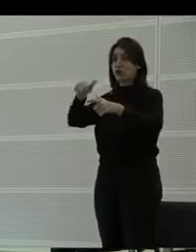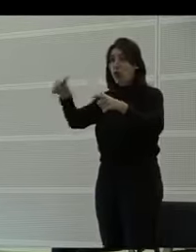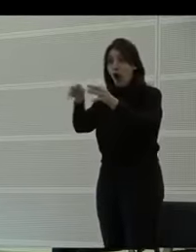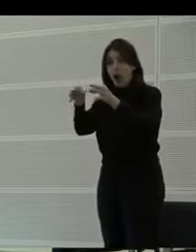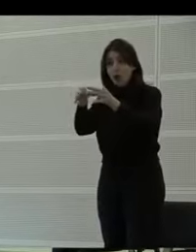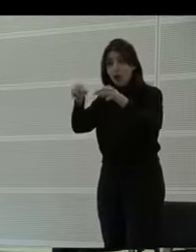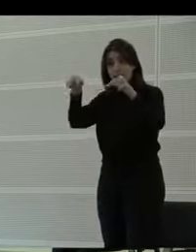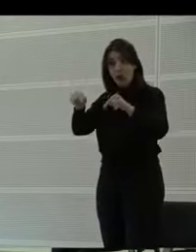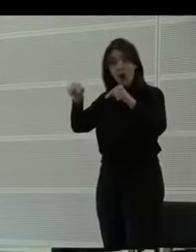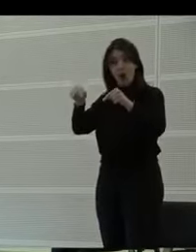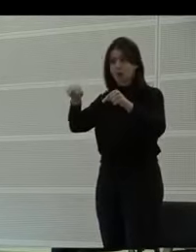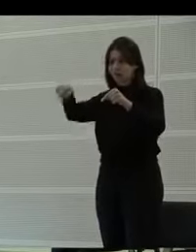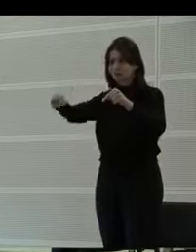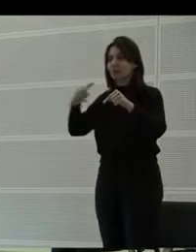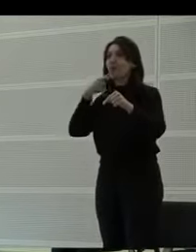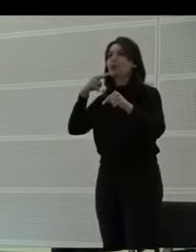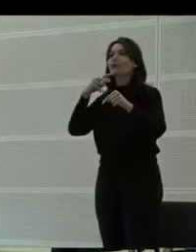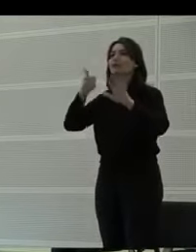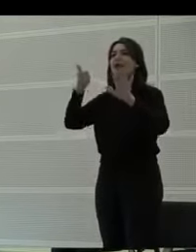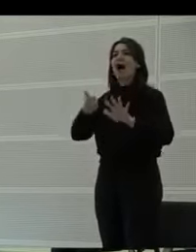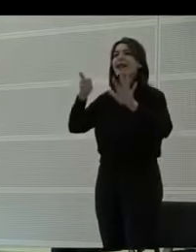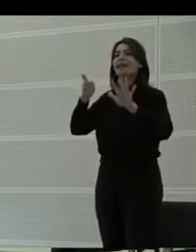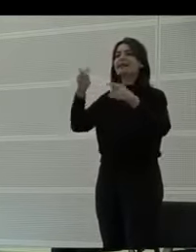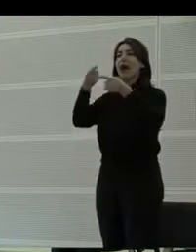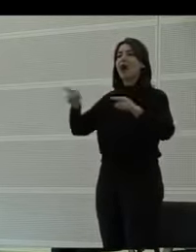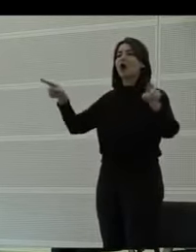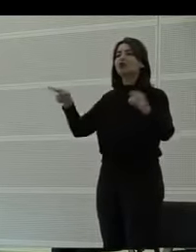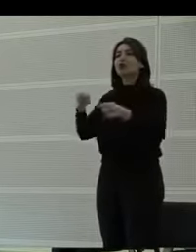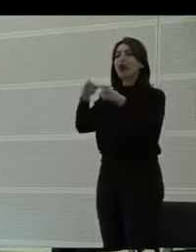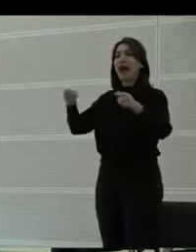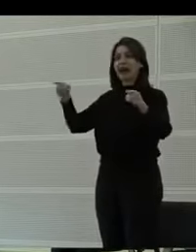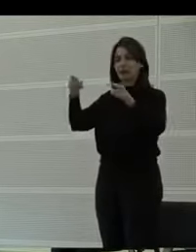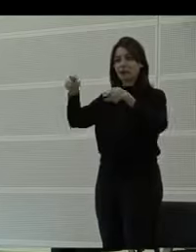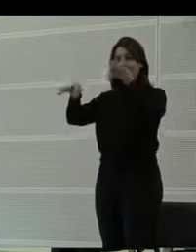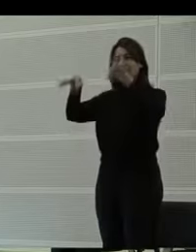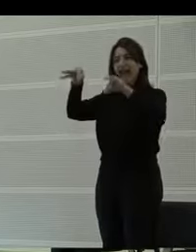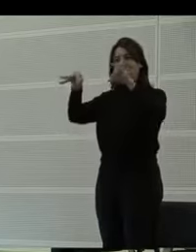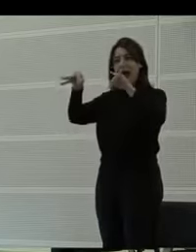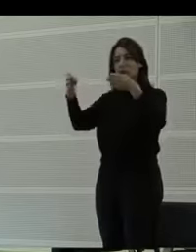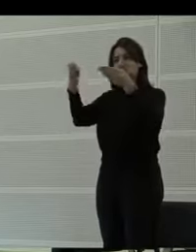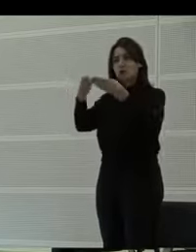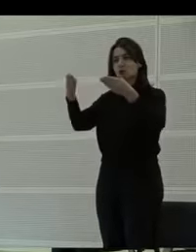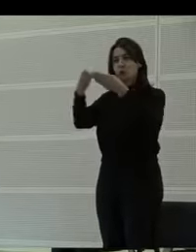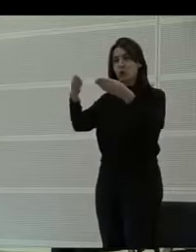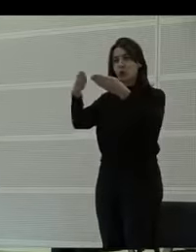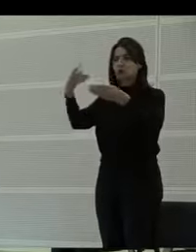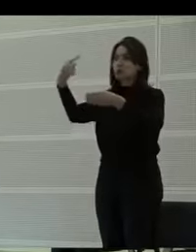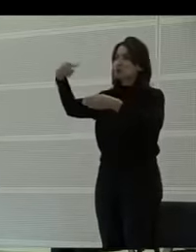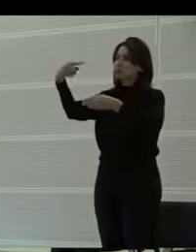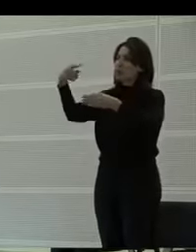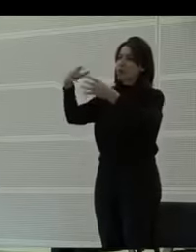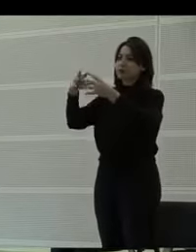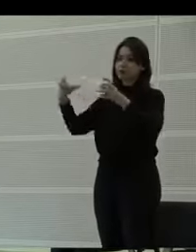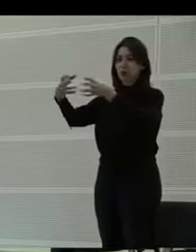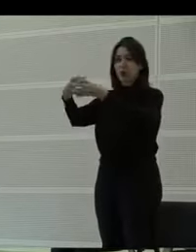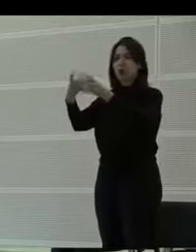c'è alle 18 al Teatro Studio il concerto di Natale con l'orchestra Gans Ensemble e alla